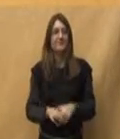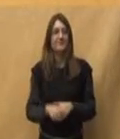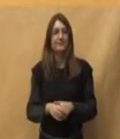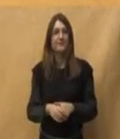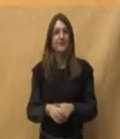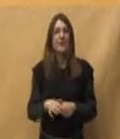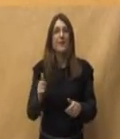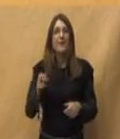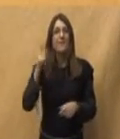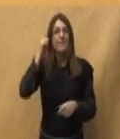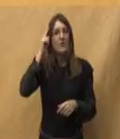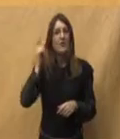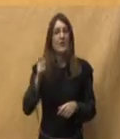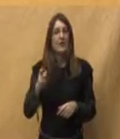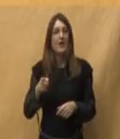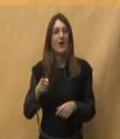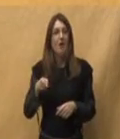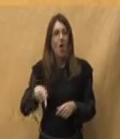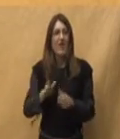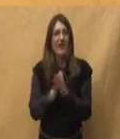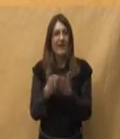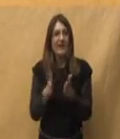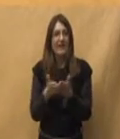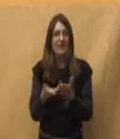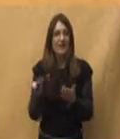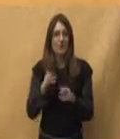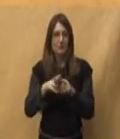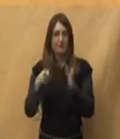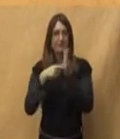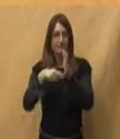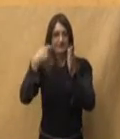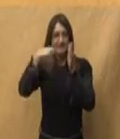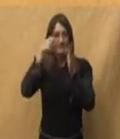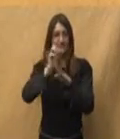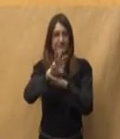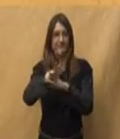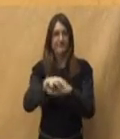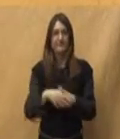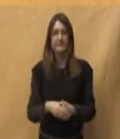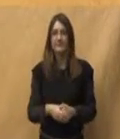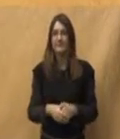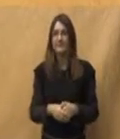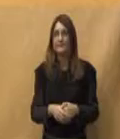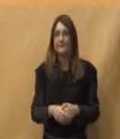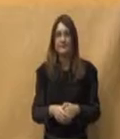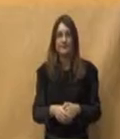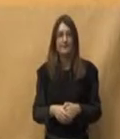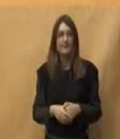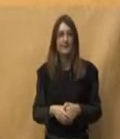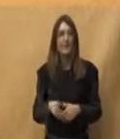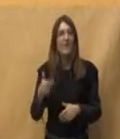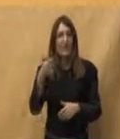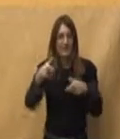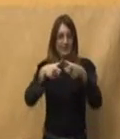posjetiti naše gledatelje. Znači, ova knjiga koju će moj režisar sad jednom još malo fiksirati, i ovaj